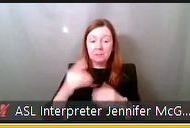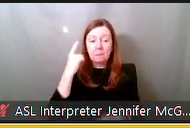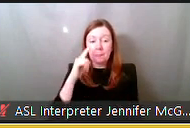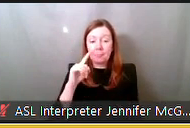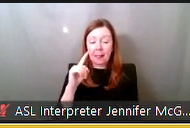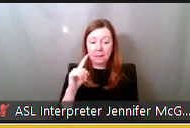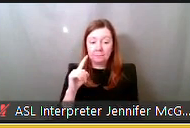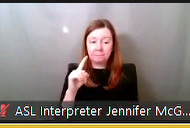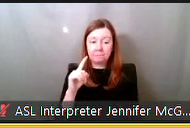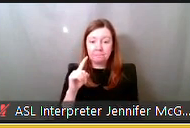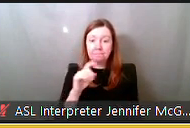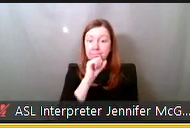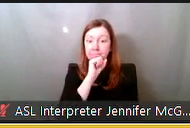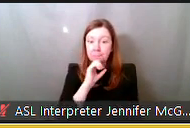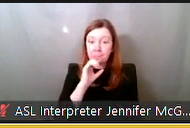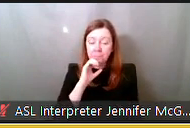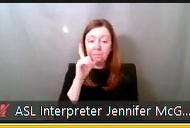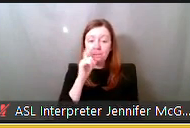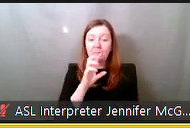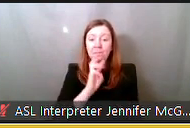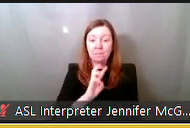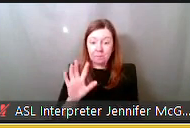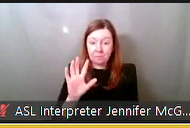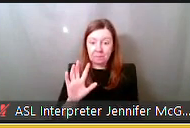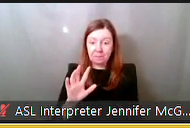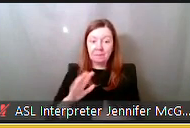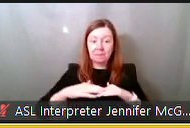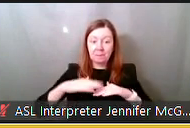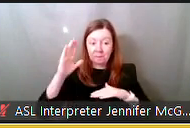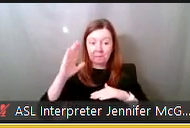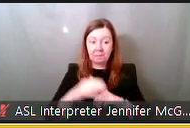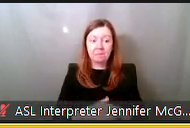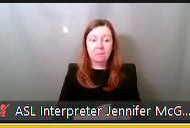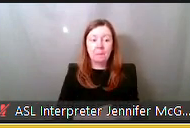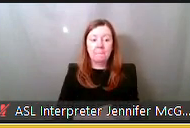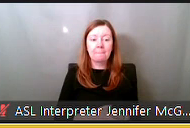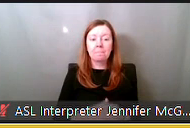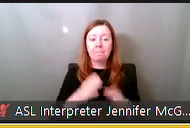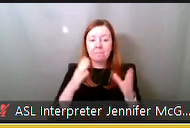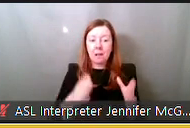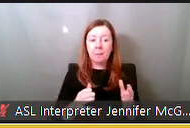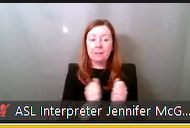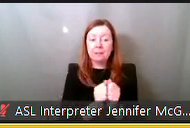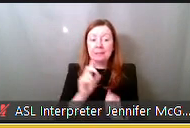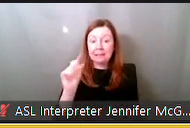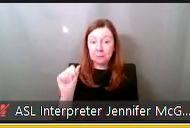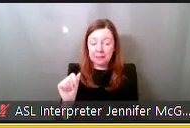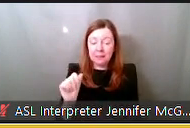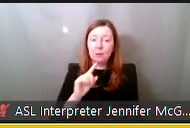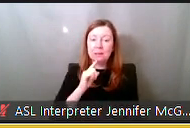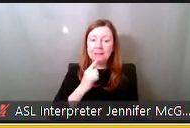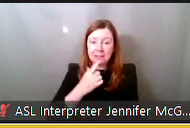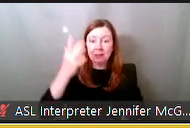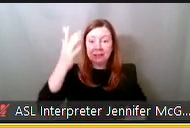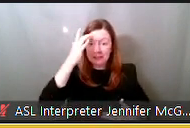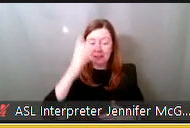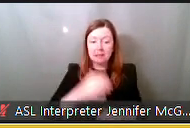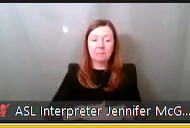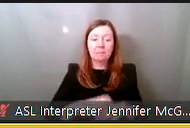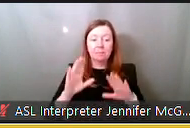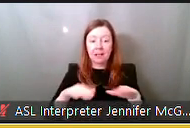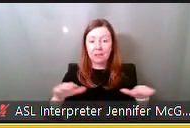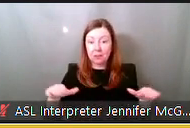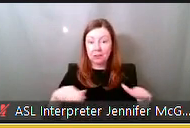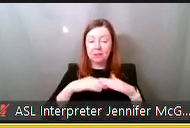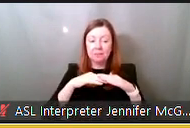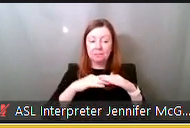我们也可以帮你申请豁免。不过这个通常来说是老年人，是要在年龄符合65岁以